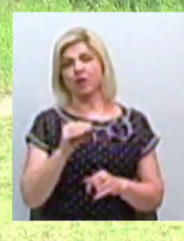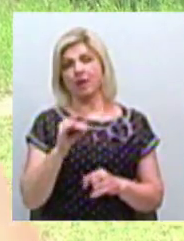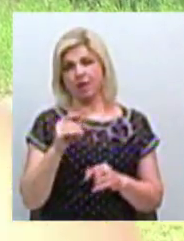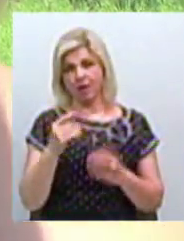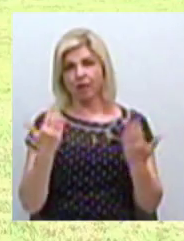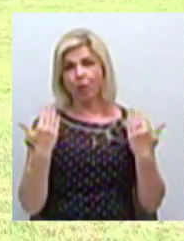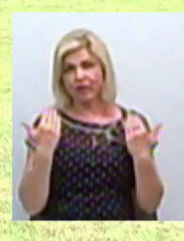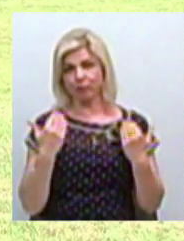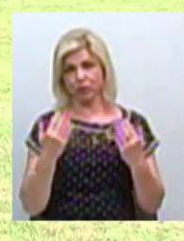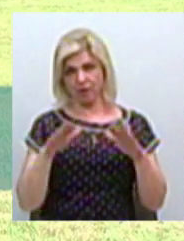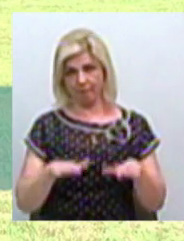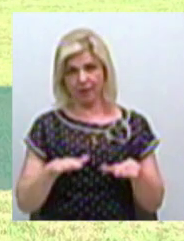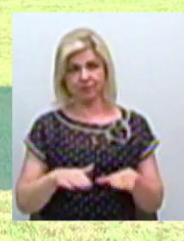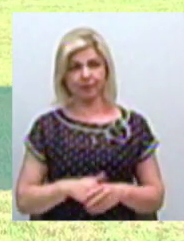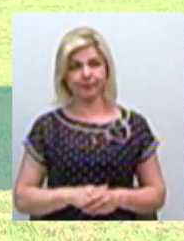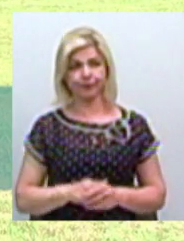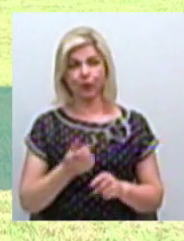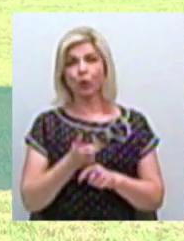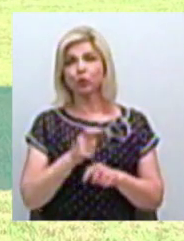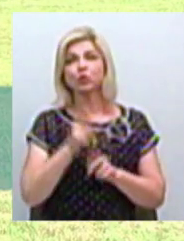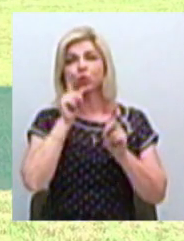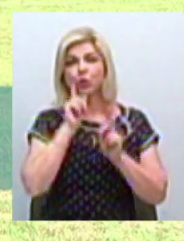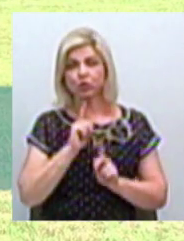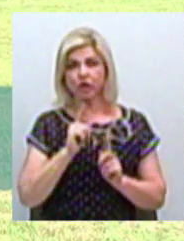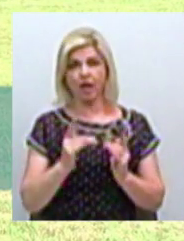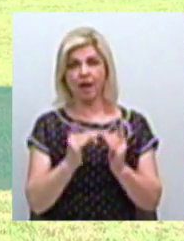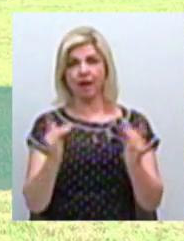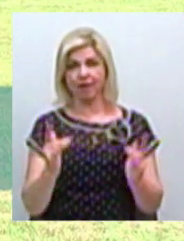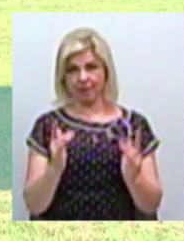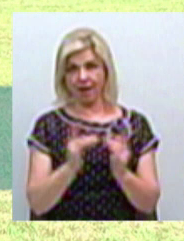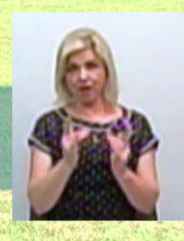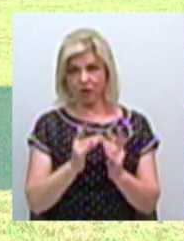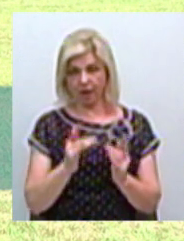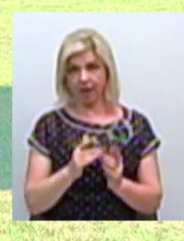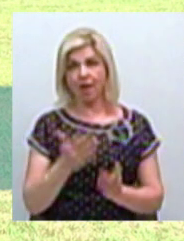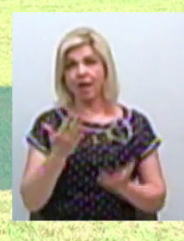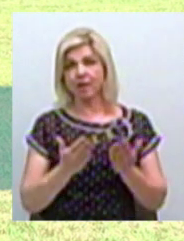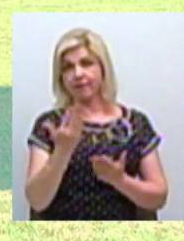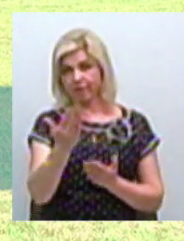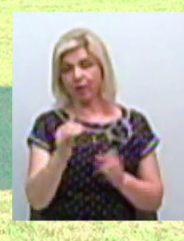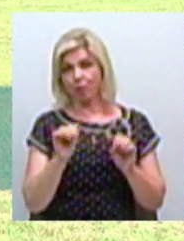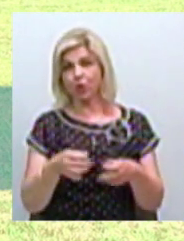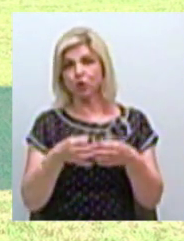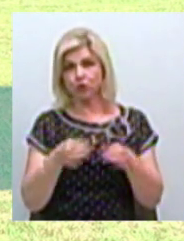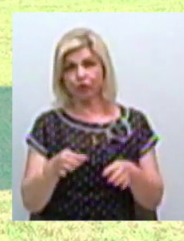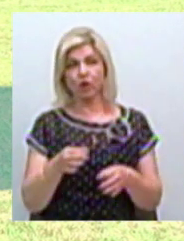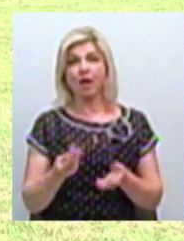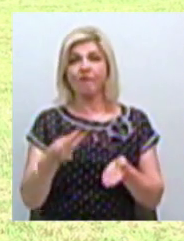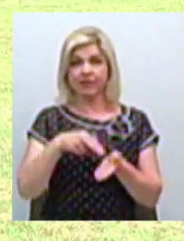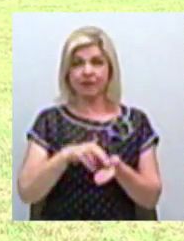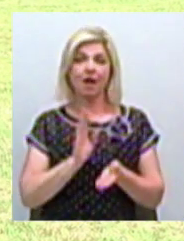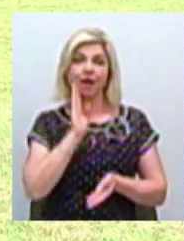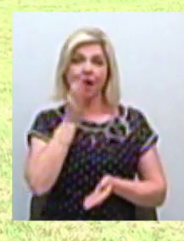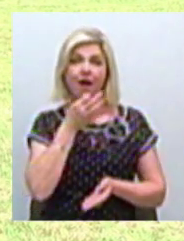відпочинку біля води. Дуже зручні лежаки. Якщо ви можете собі дозволити стати раніше